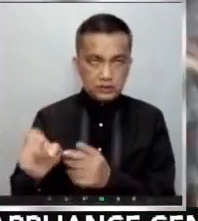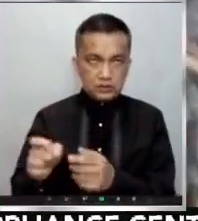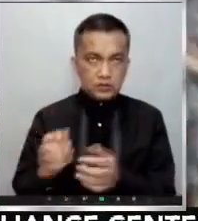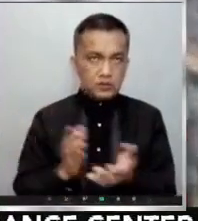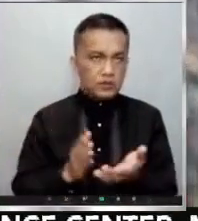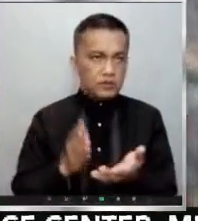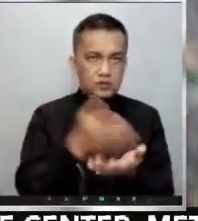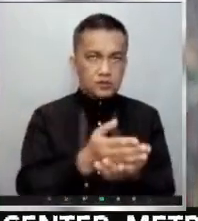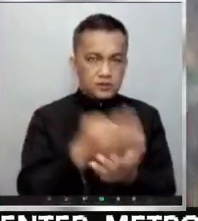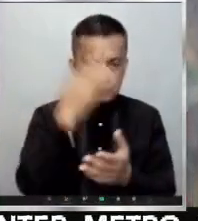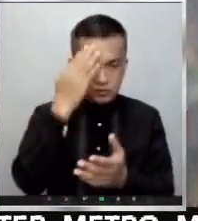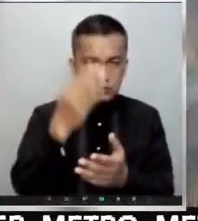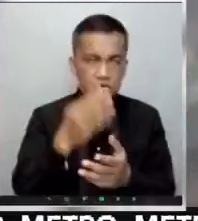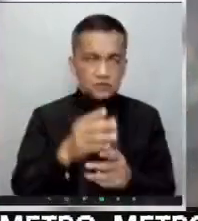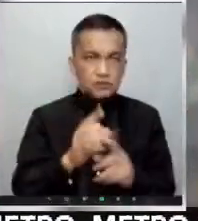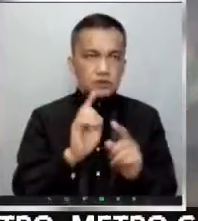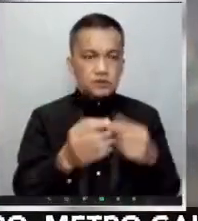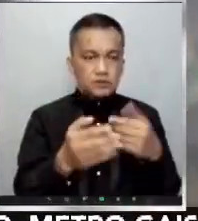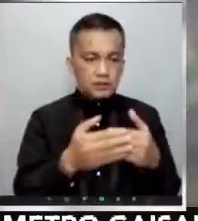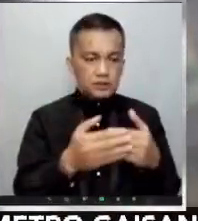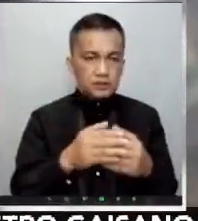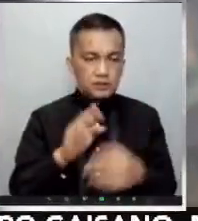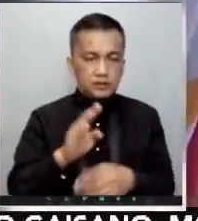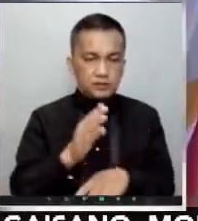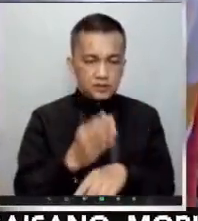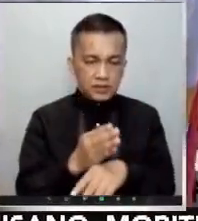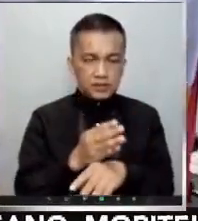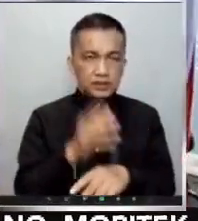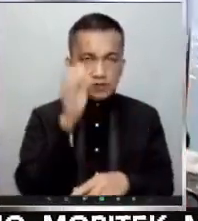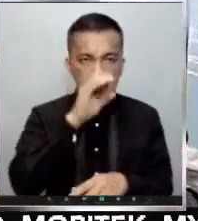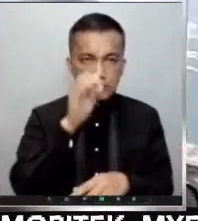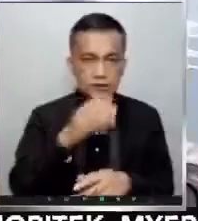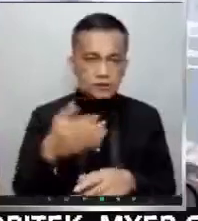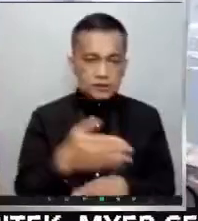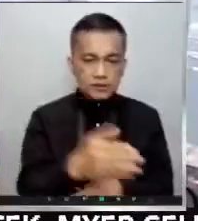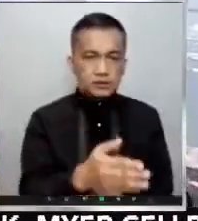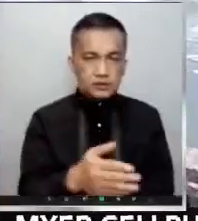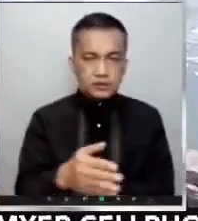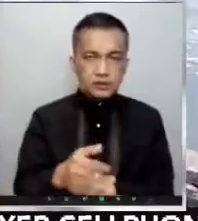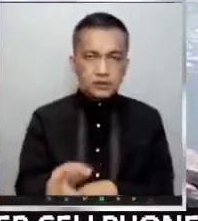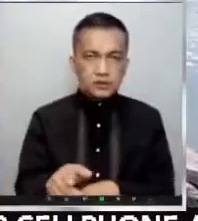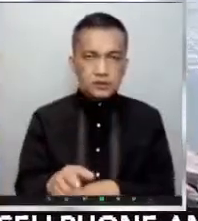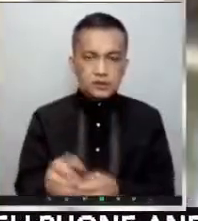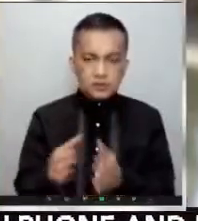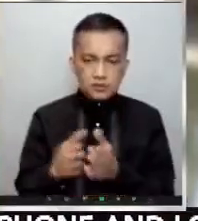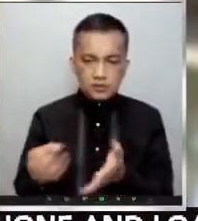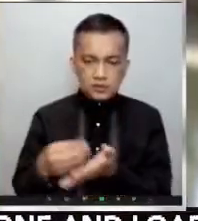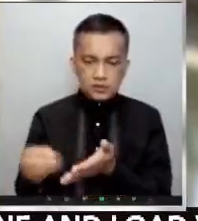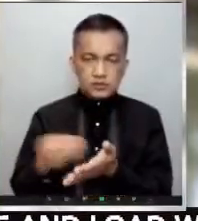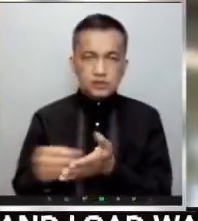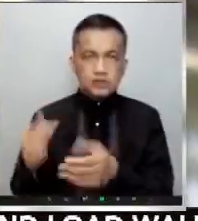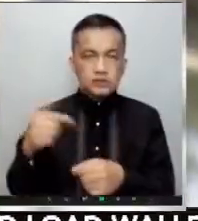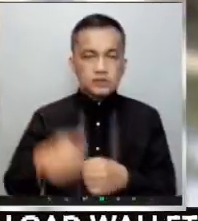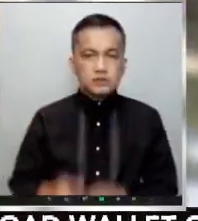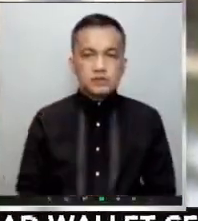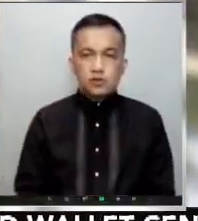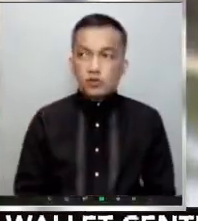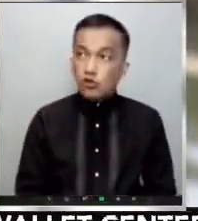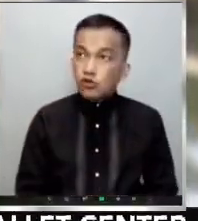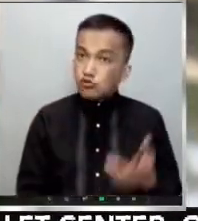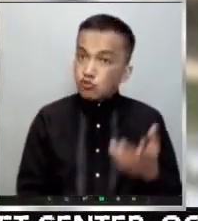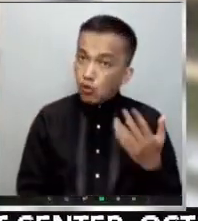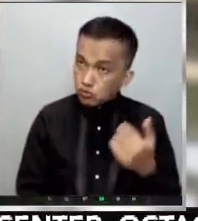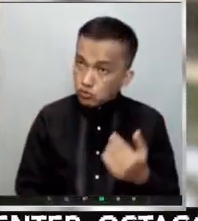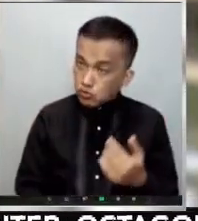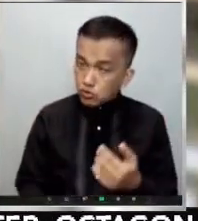halos mapunta na sa Bataan, makahanap lang ng isda. Lumaki tuloy ang gastos niya sa petrolyo. Dati gagastos lang kami ng